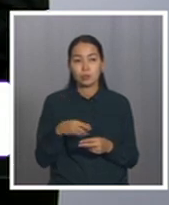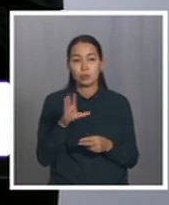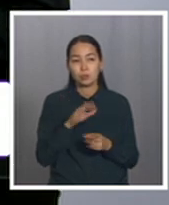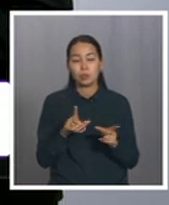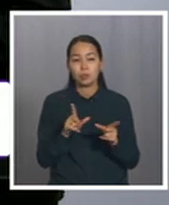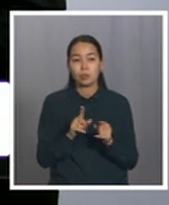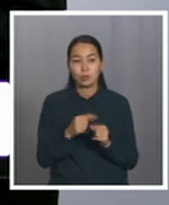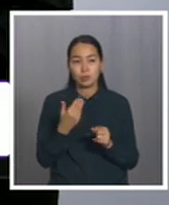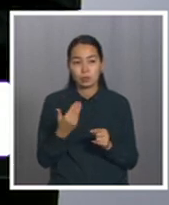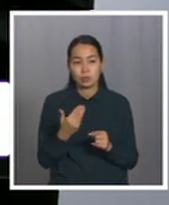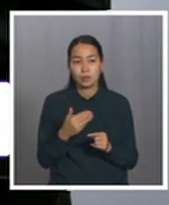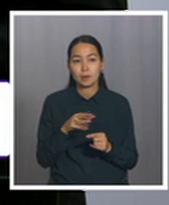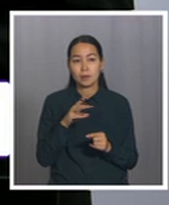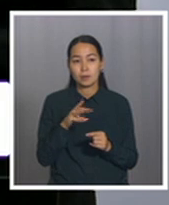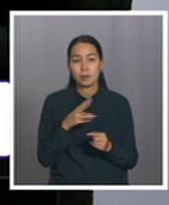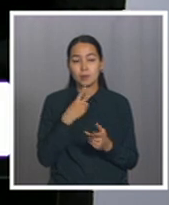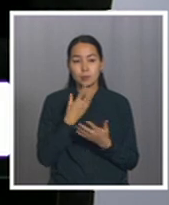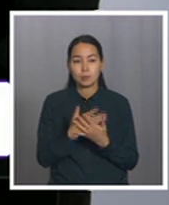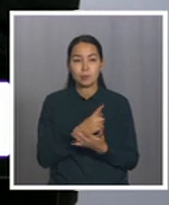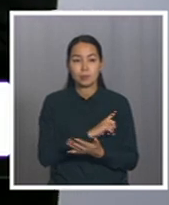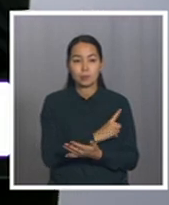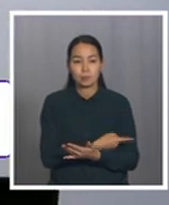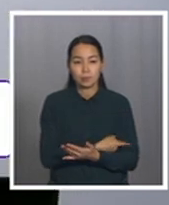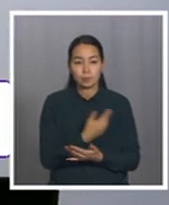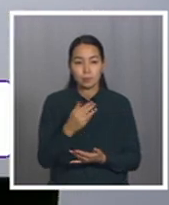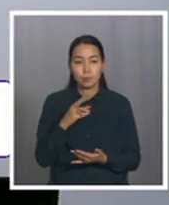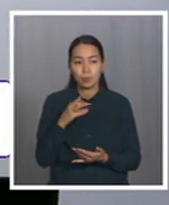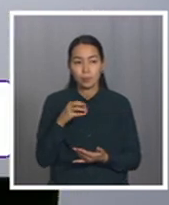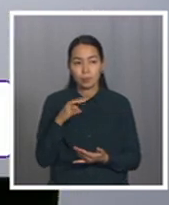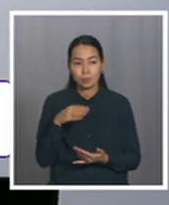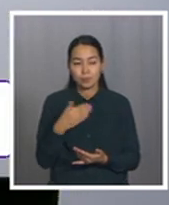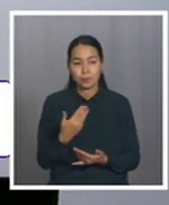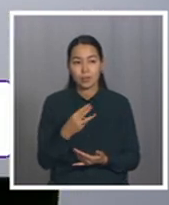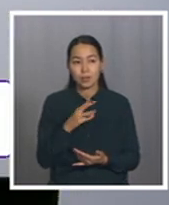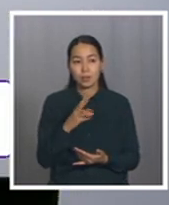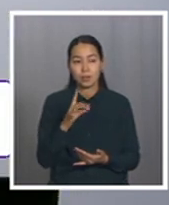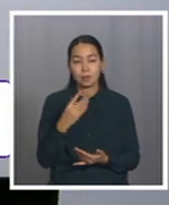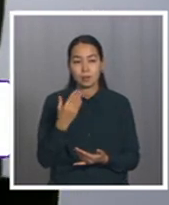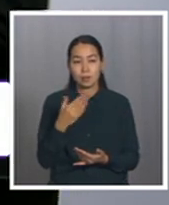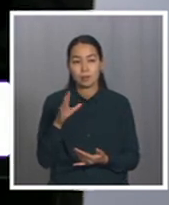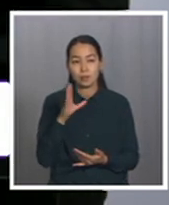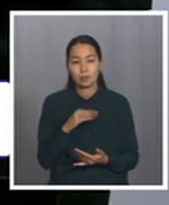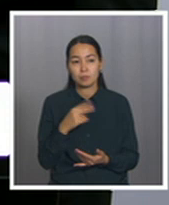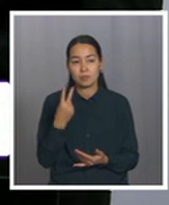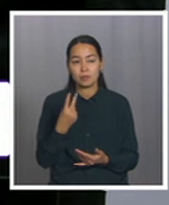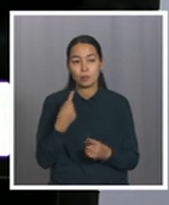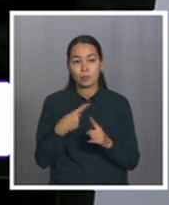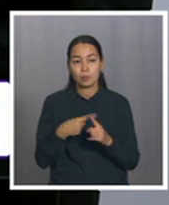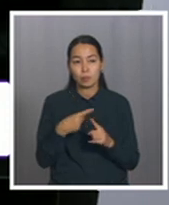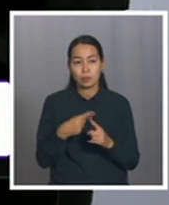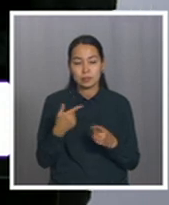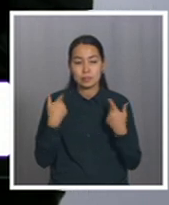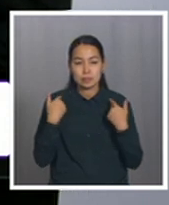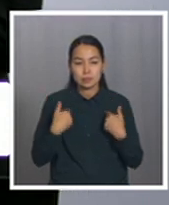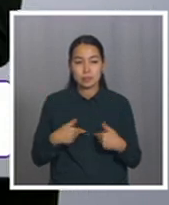бізде денеге әсер ететін толық күштердің моменті, ал MI RI квадраттардың қосындысы ол біздегі дененің инерция